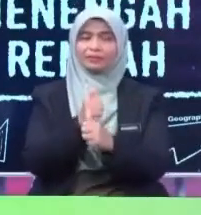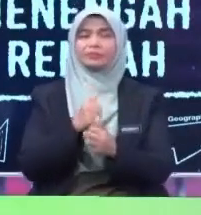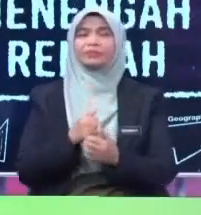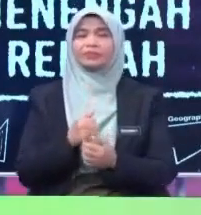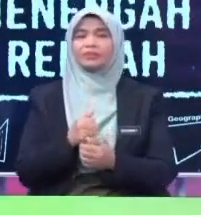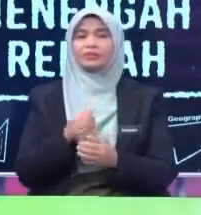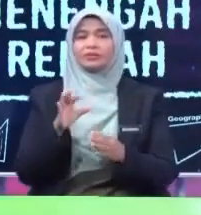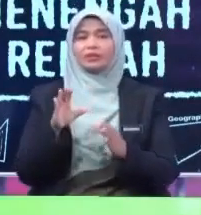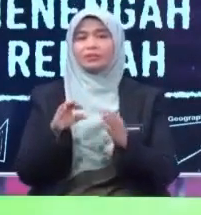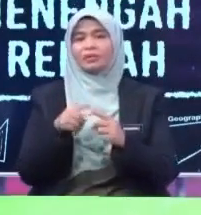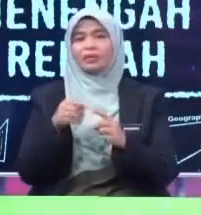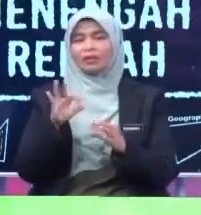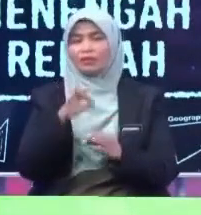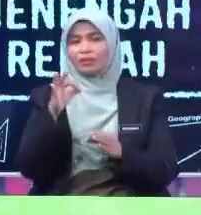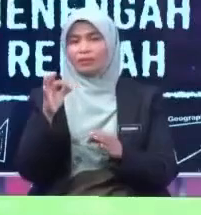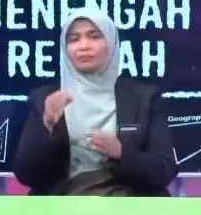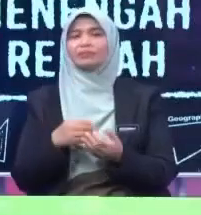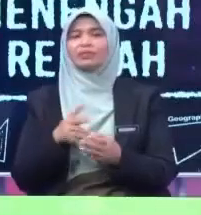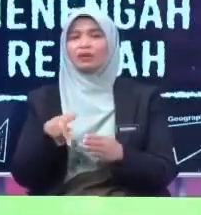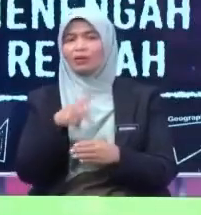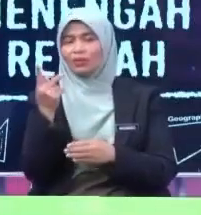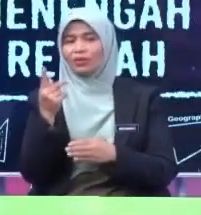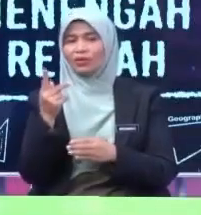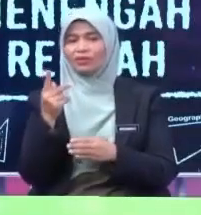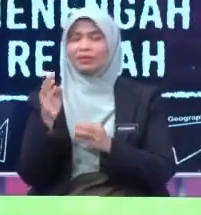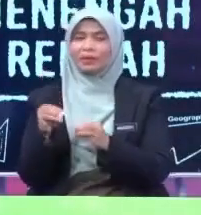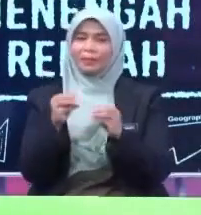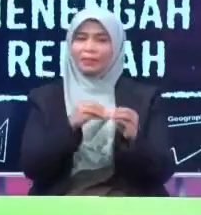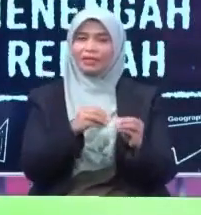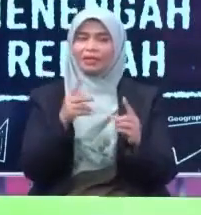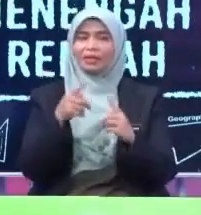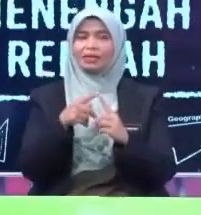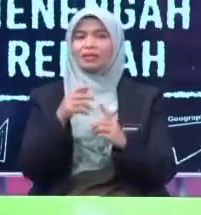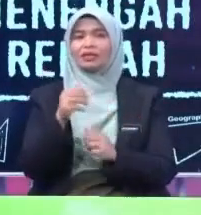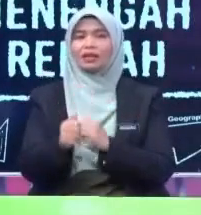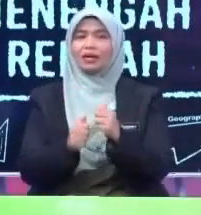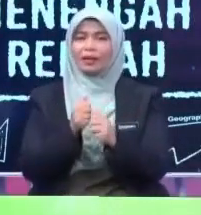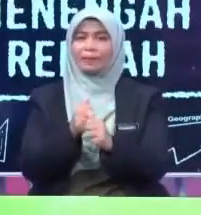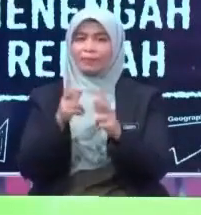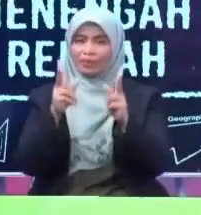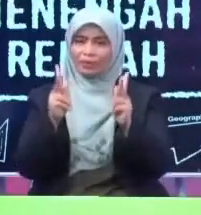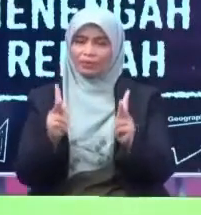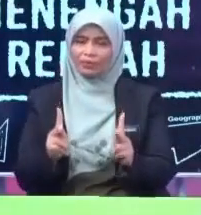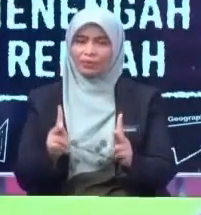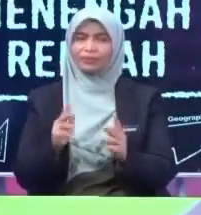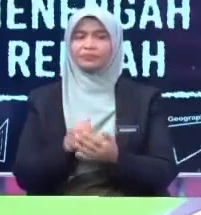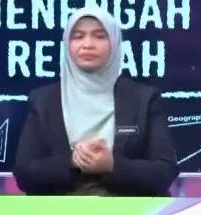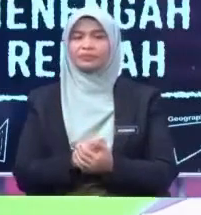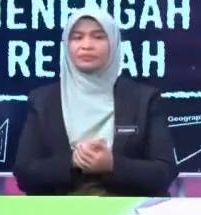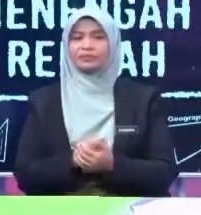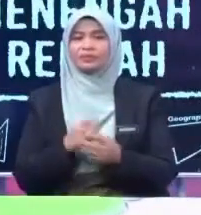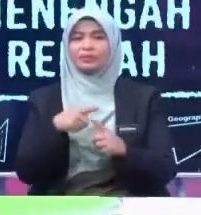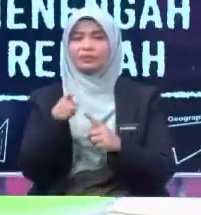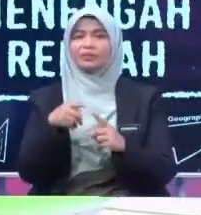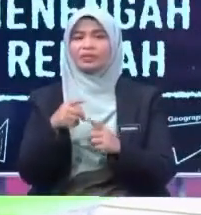Bila roh keluar daripada jasad kita, kita akan berpindah ke alam di bawah itu, iaitu alam barzah. Daripada alam barzah ni, kadang bila